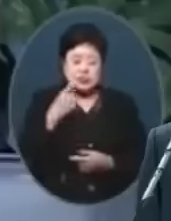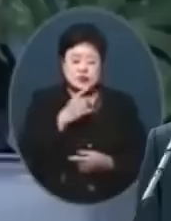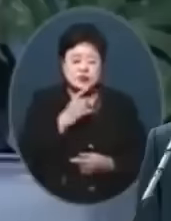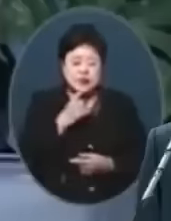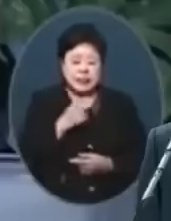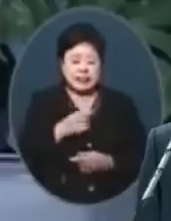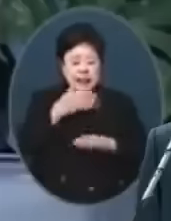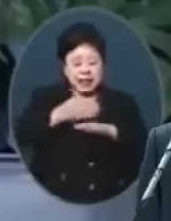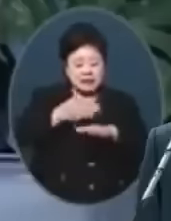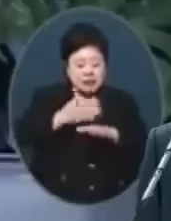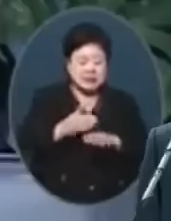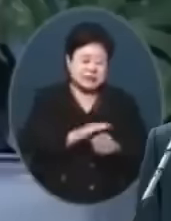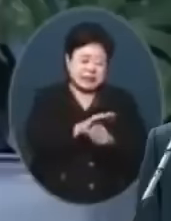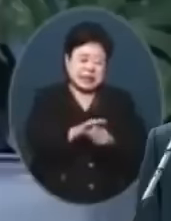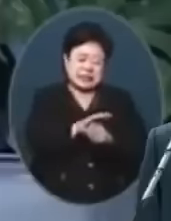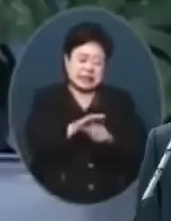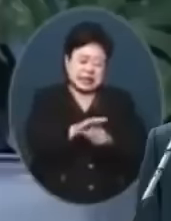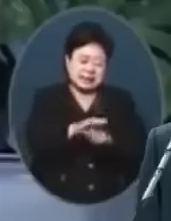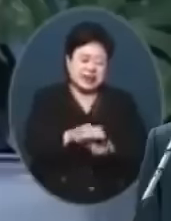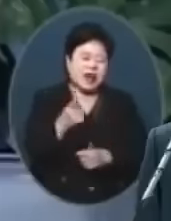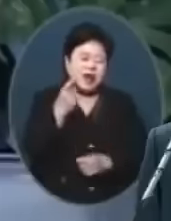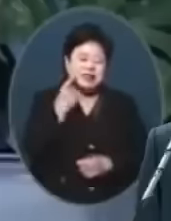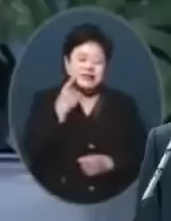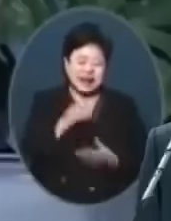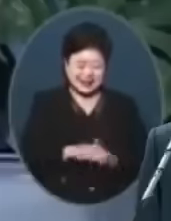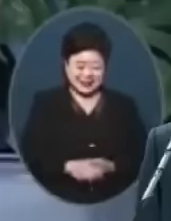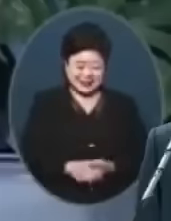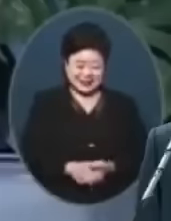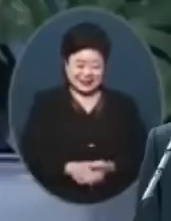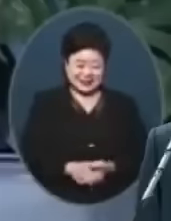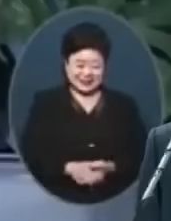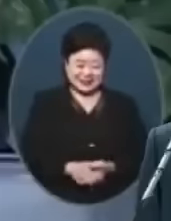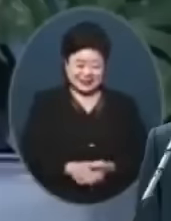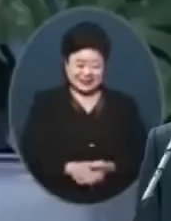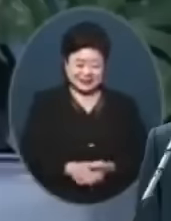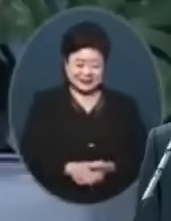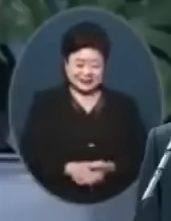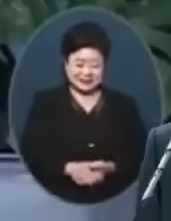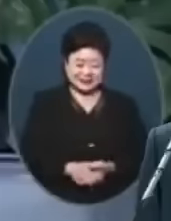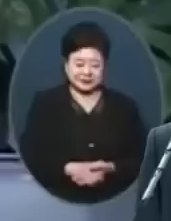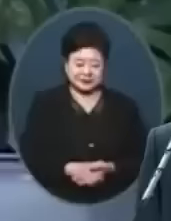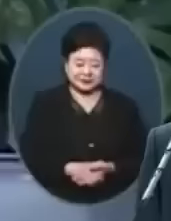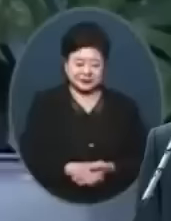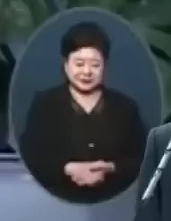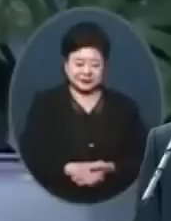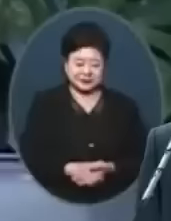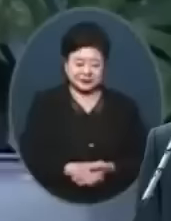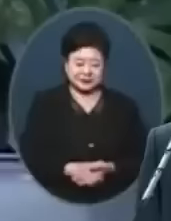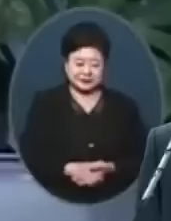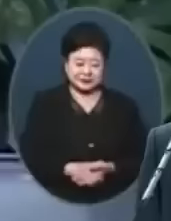입술로만 사랑합니다, 감사합니다, 그거는 가짜 것입니다.